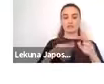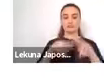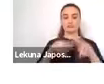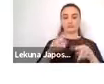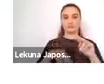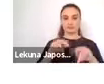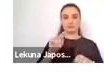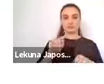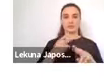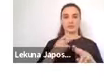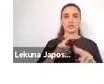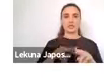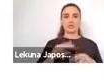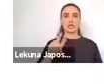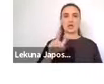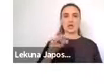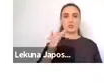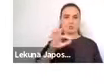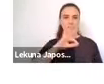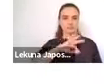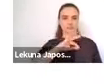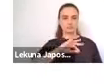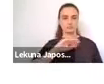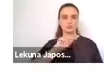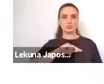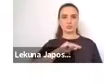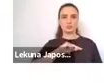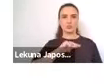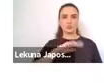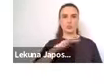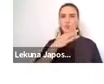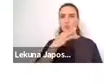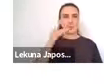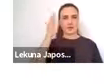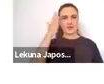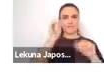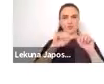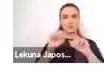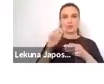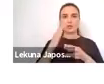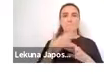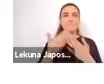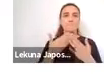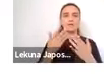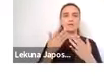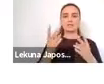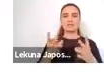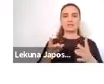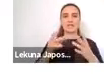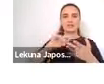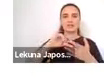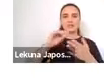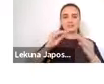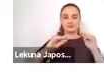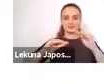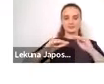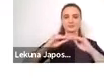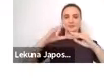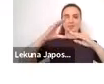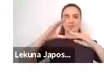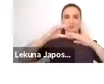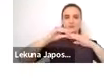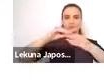ეს ლეგოების გამოყენება მუშაობს უამრავ უნარზე, როგორიც არის მაგალითად ნატიფი მოტორიკა, იმიტომ რომ ისინი რომ ჩაარჭონ,